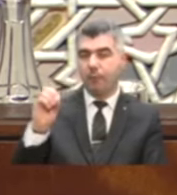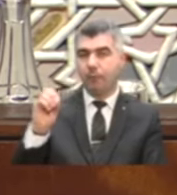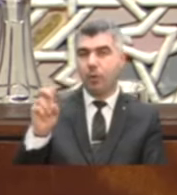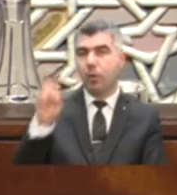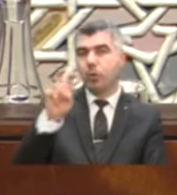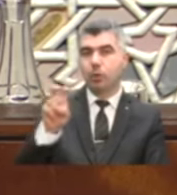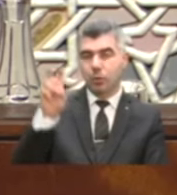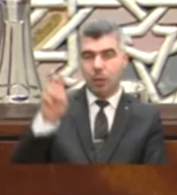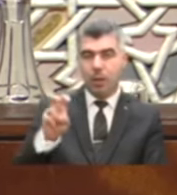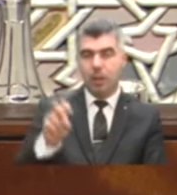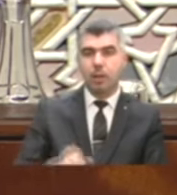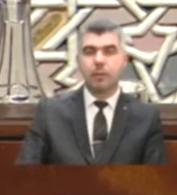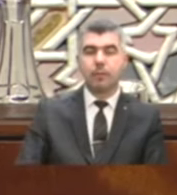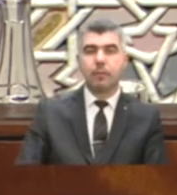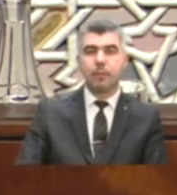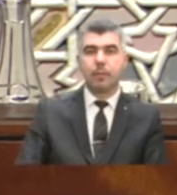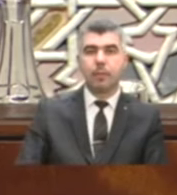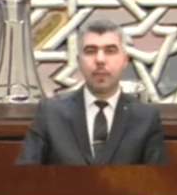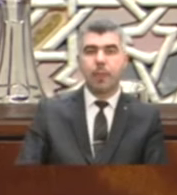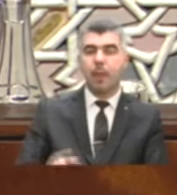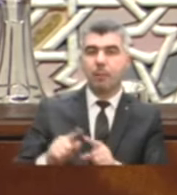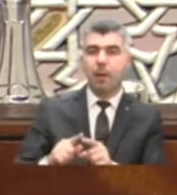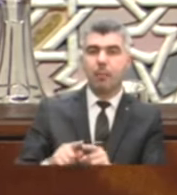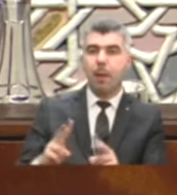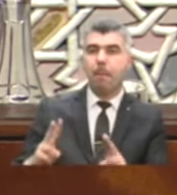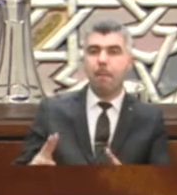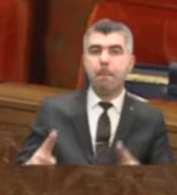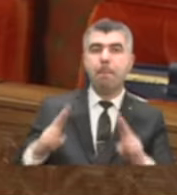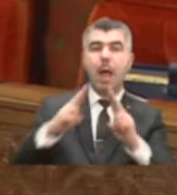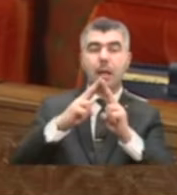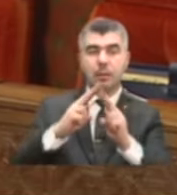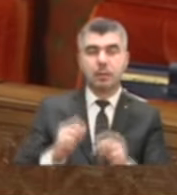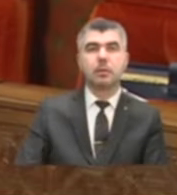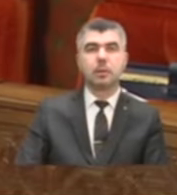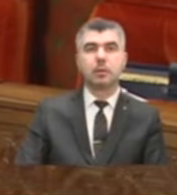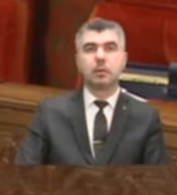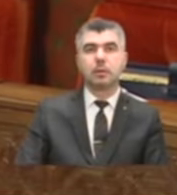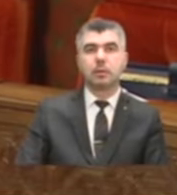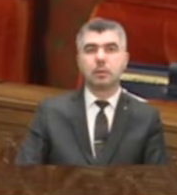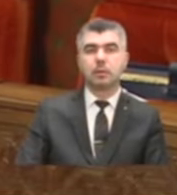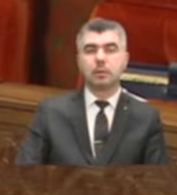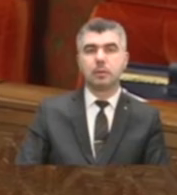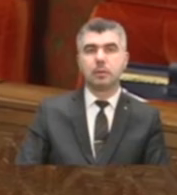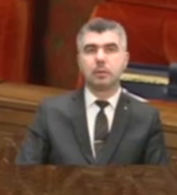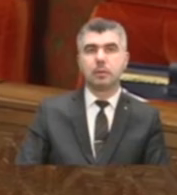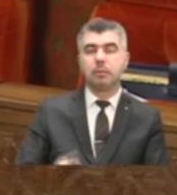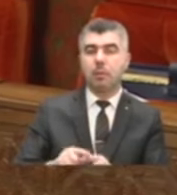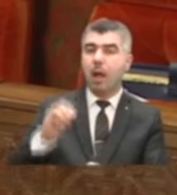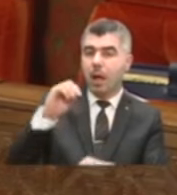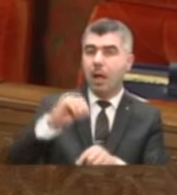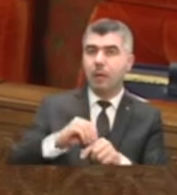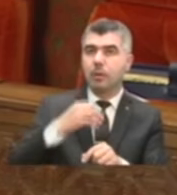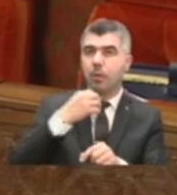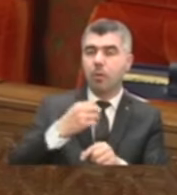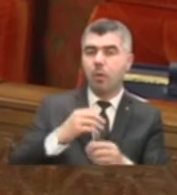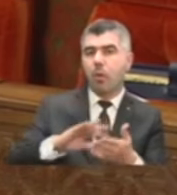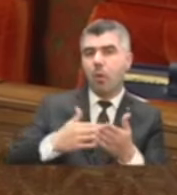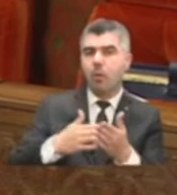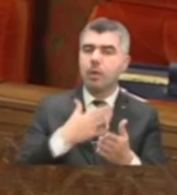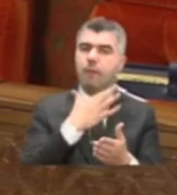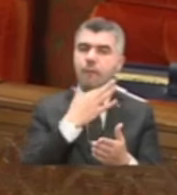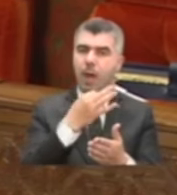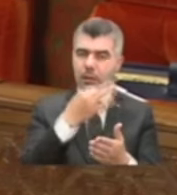خلي السيد الوزير يجو. $1,000 الى دزتي على بالي، ونعطيكم ونعطيكم غير مقارنه اخرى يمكن لكم ديروها